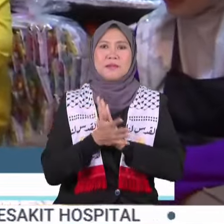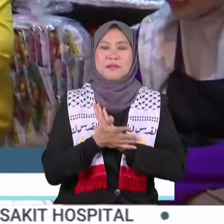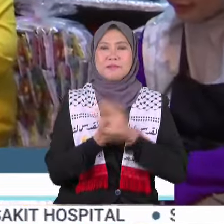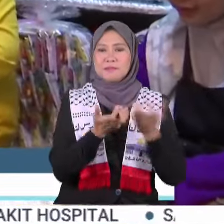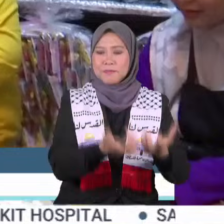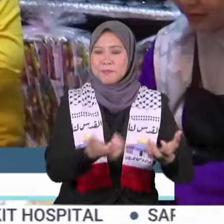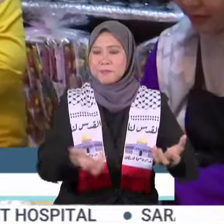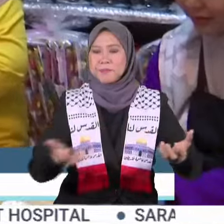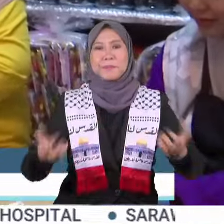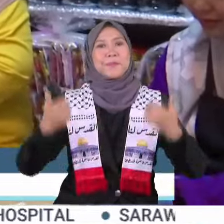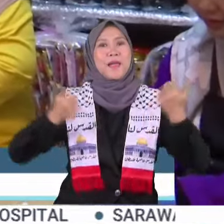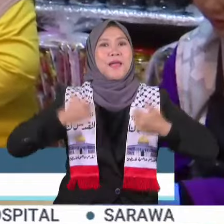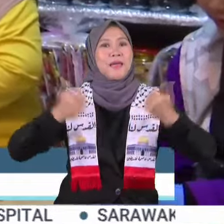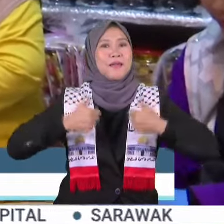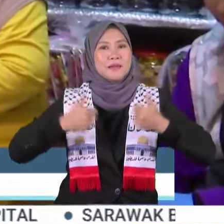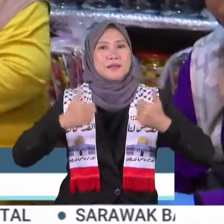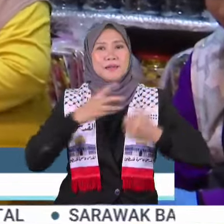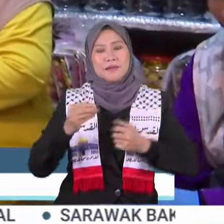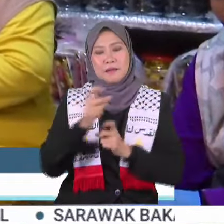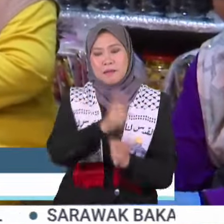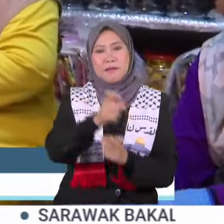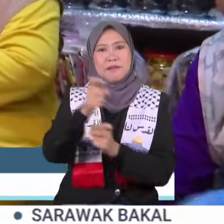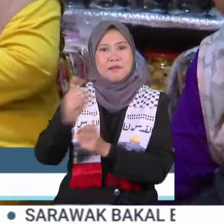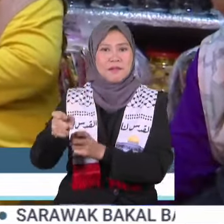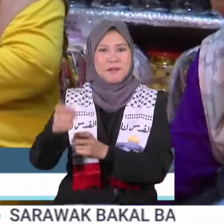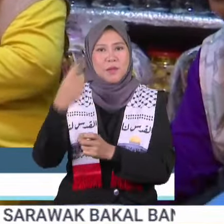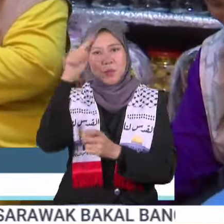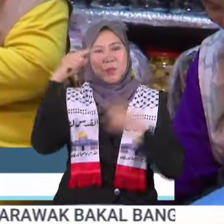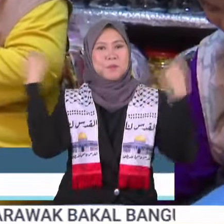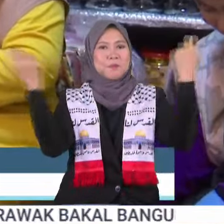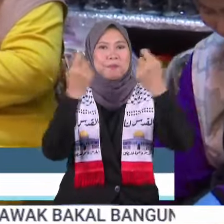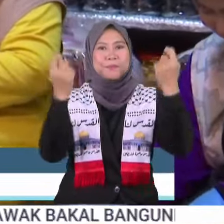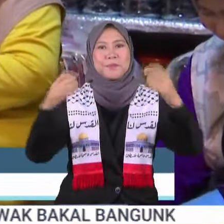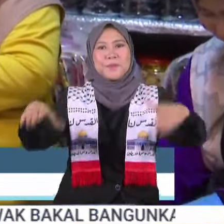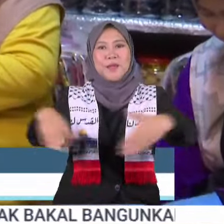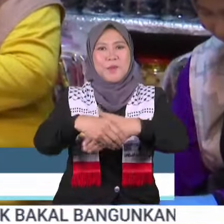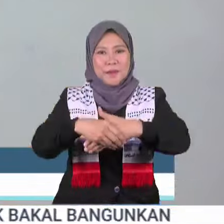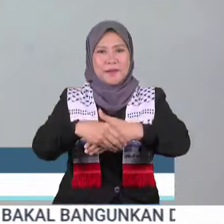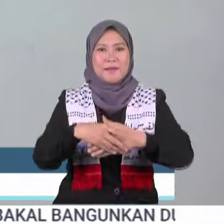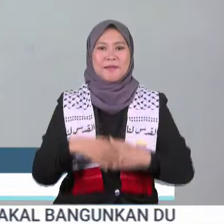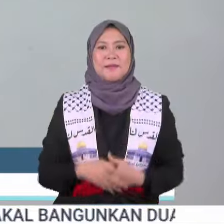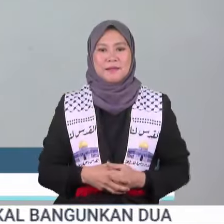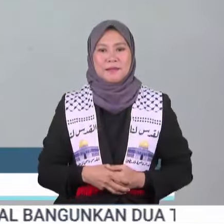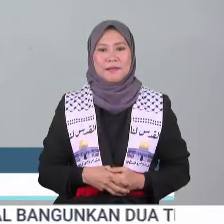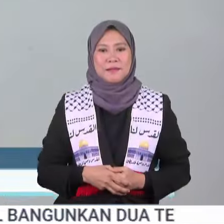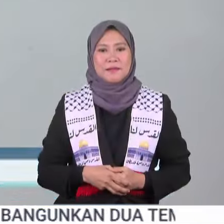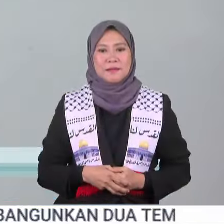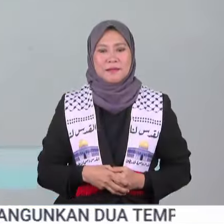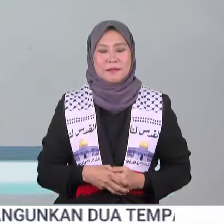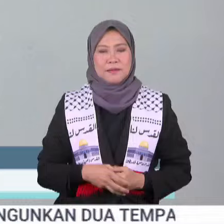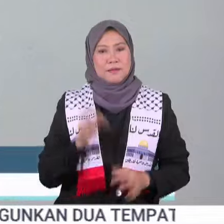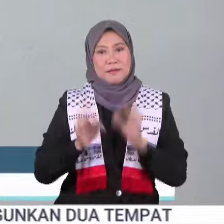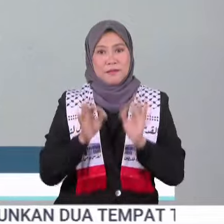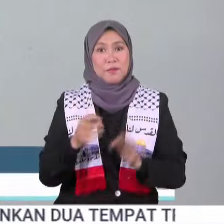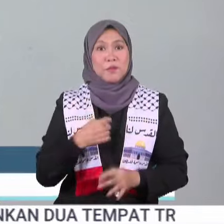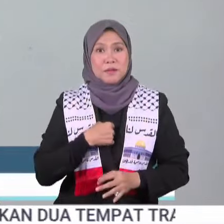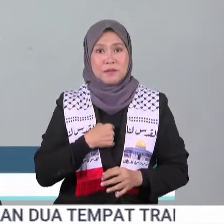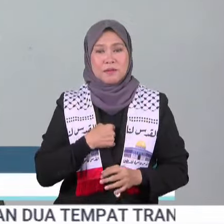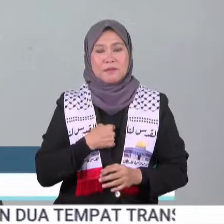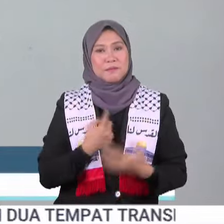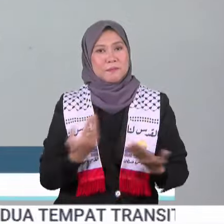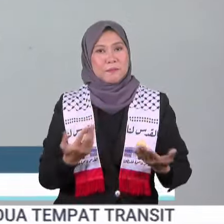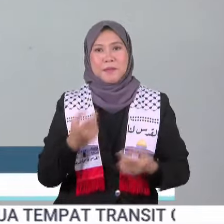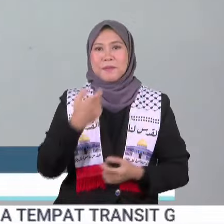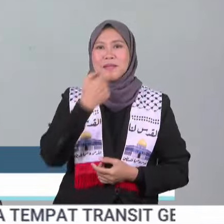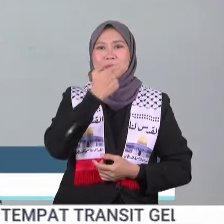juadah hari raya dan cenderamata Di Majlis perkahwinan biasa R kalau sayalah kalau juadah